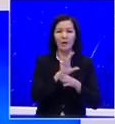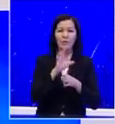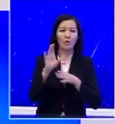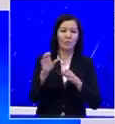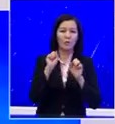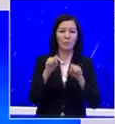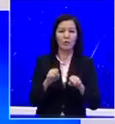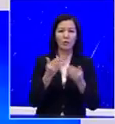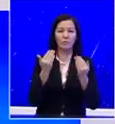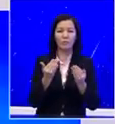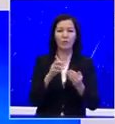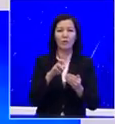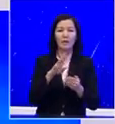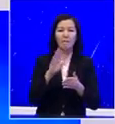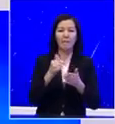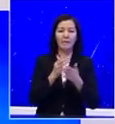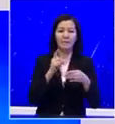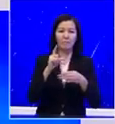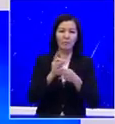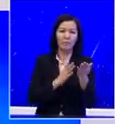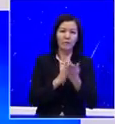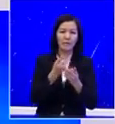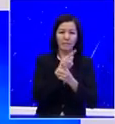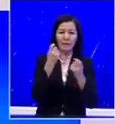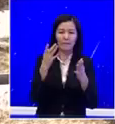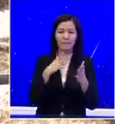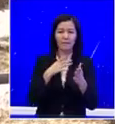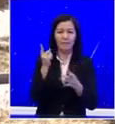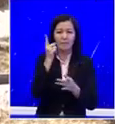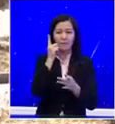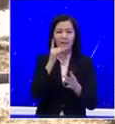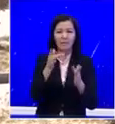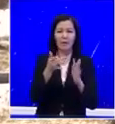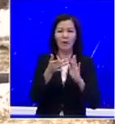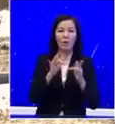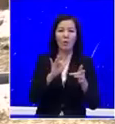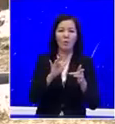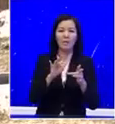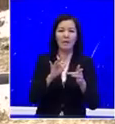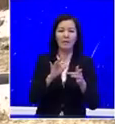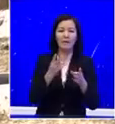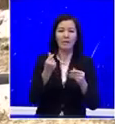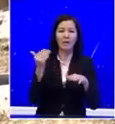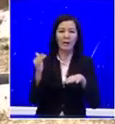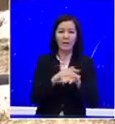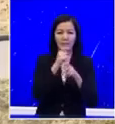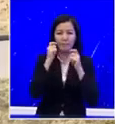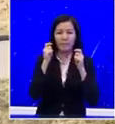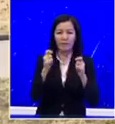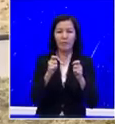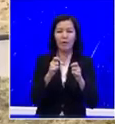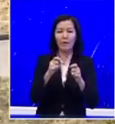Бұл туралы бас мүфти Наурызбай Қажы Тағанұлы мәлімдеді. Мобильді онлайн садақа беру жүйесі Қазақстан мұсылмандары діни басқармасы